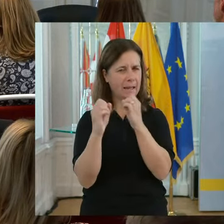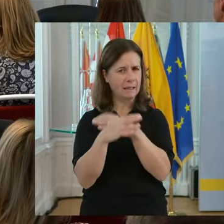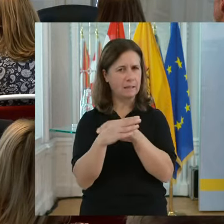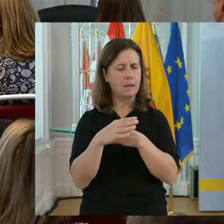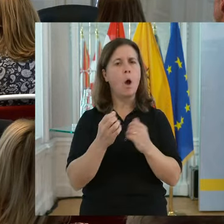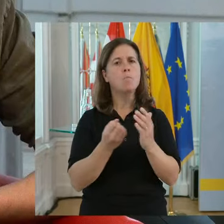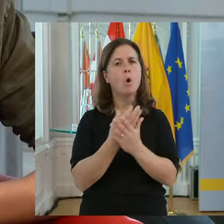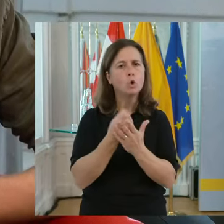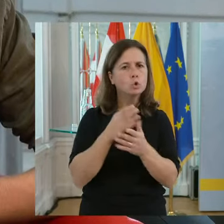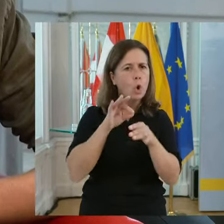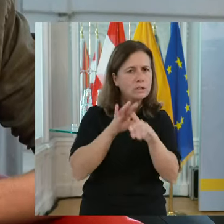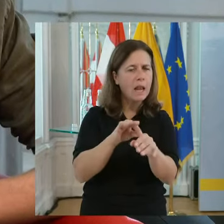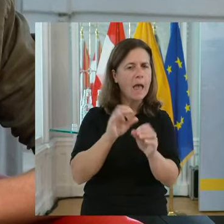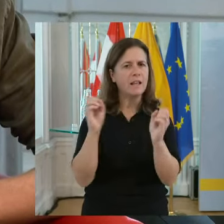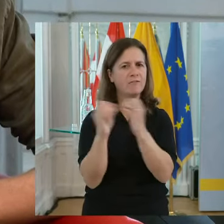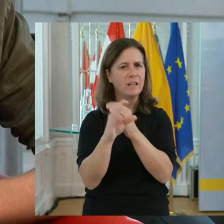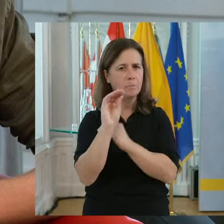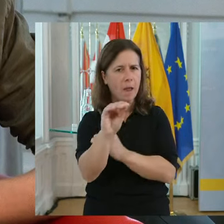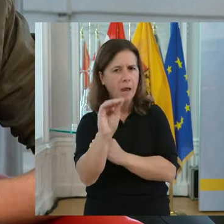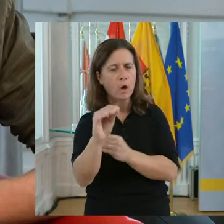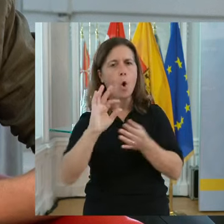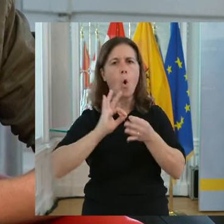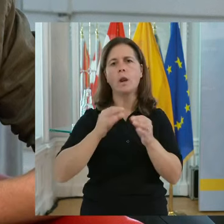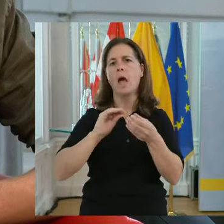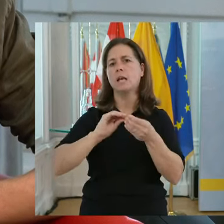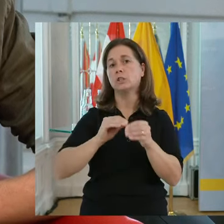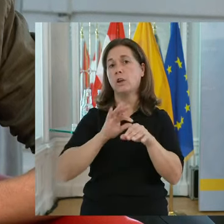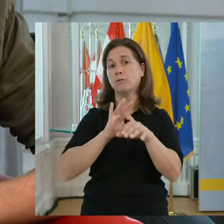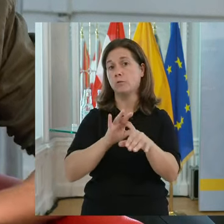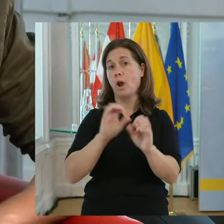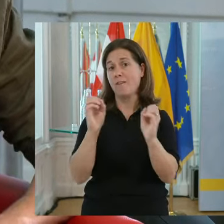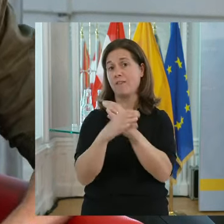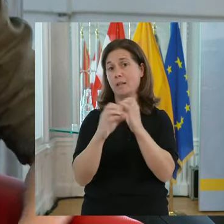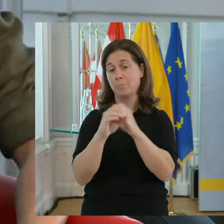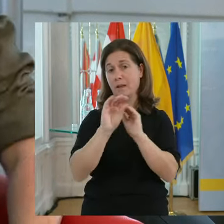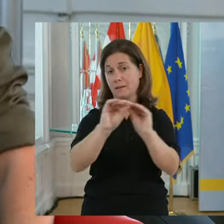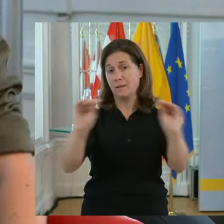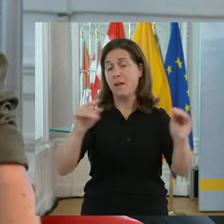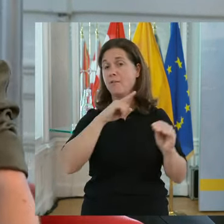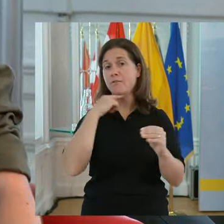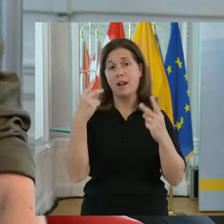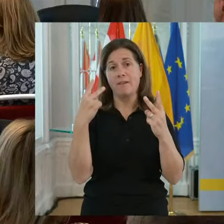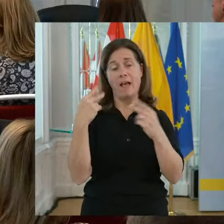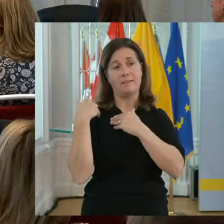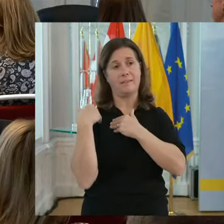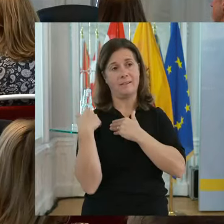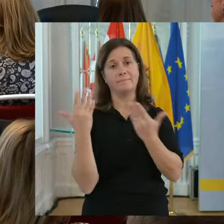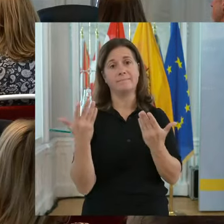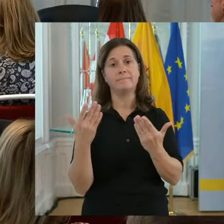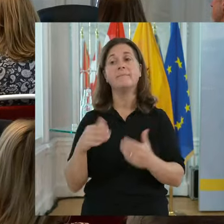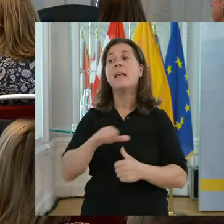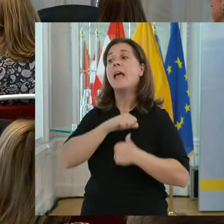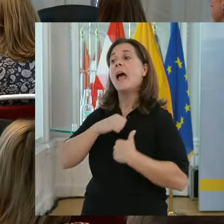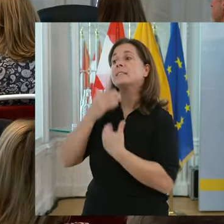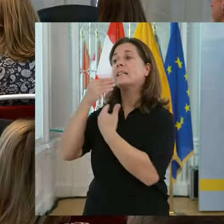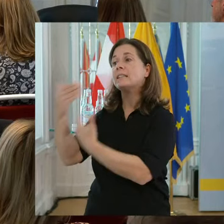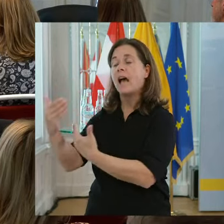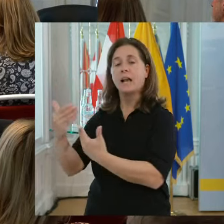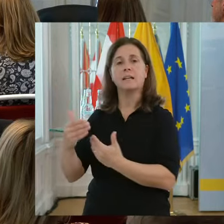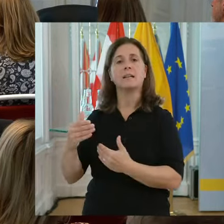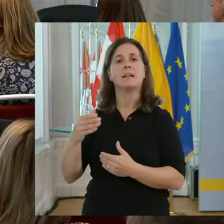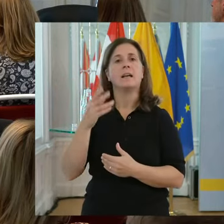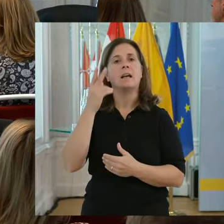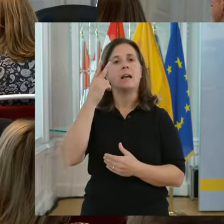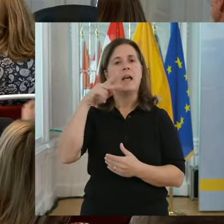Produktionsleiter oder als Geschäftsführer ist schon sehr viel wert für einen selbst. Dann sage ich Ihnen herzlichen Dank, Franz Kammetter